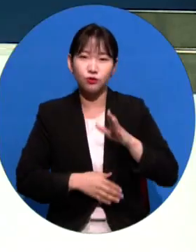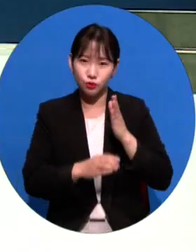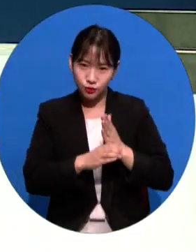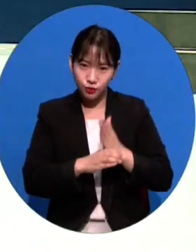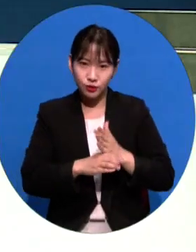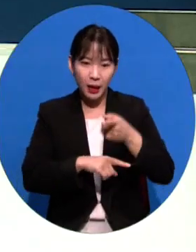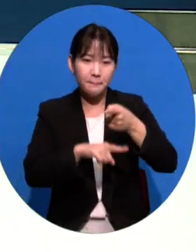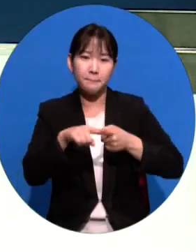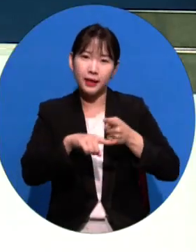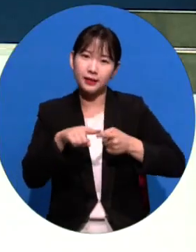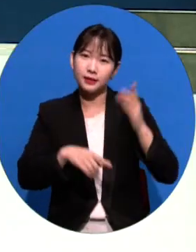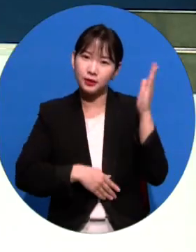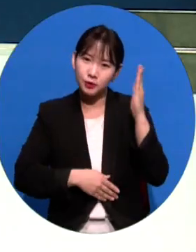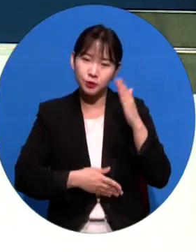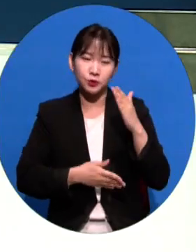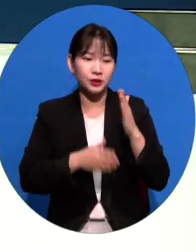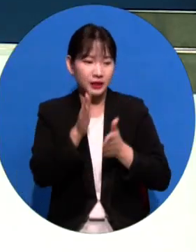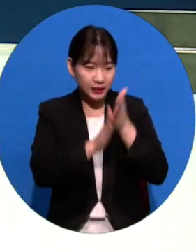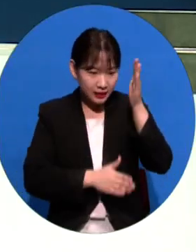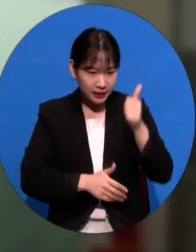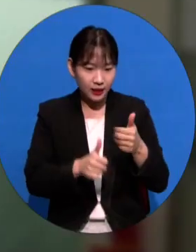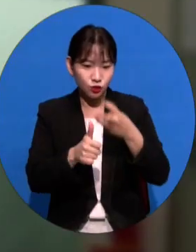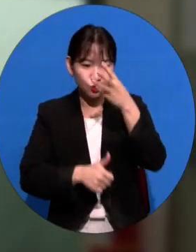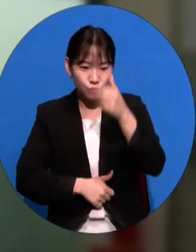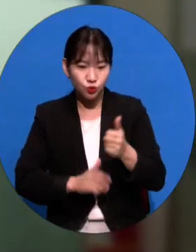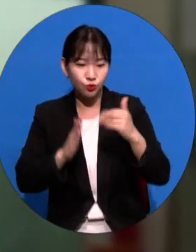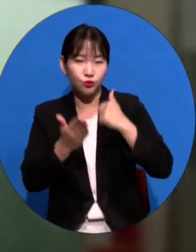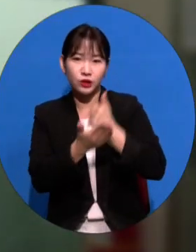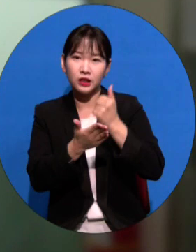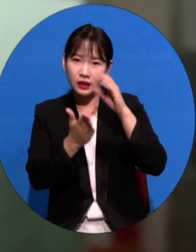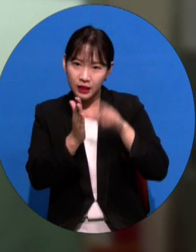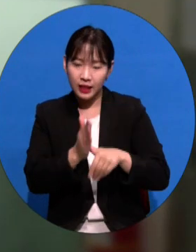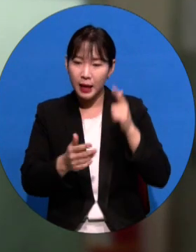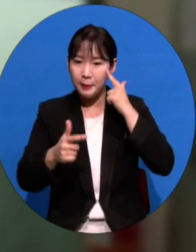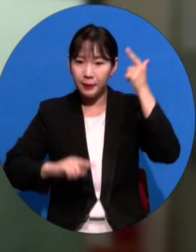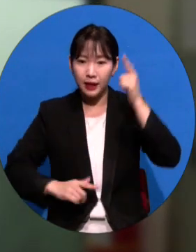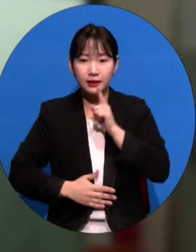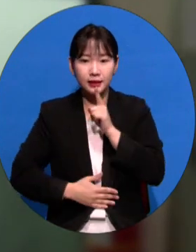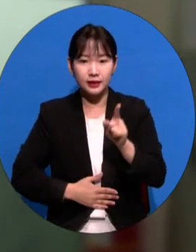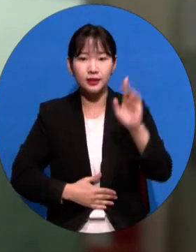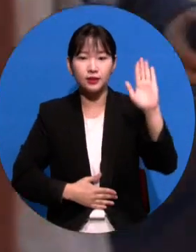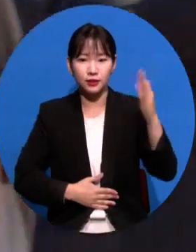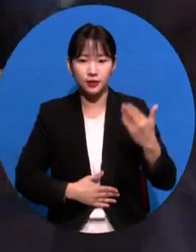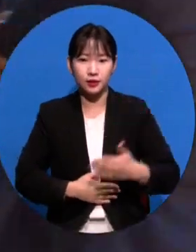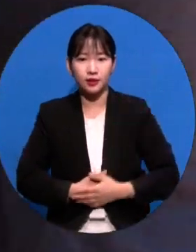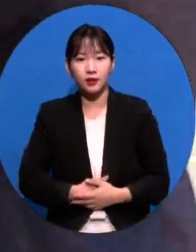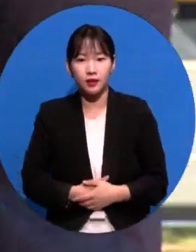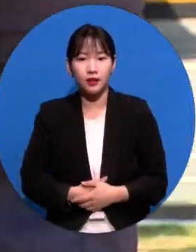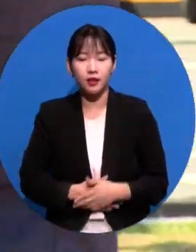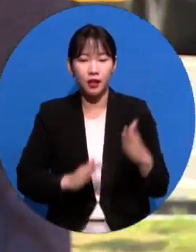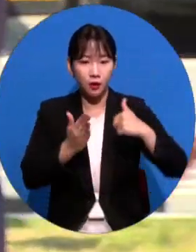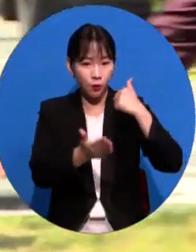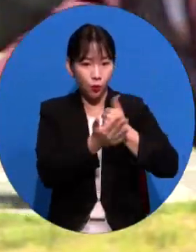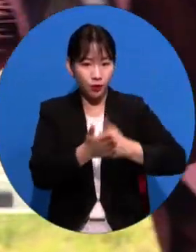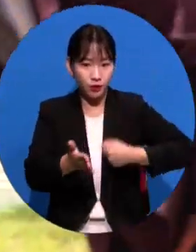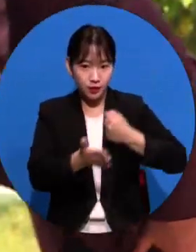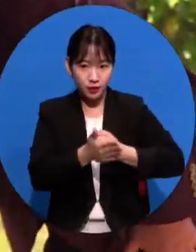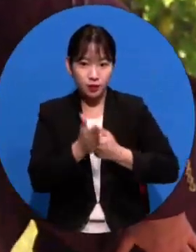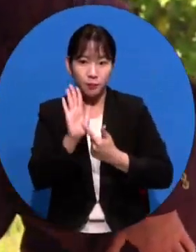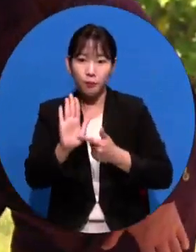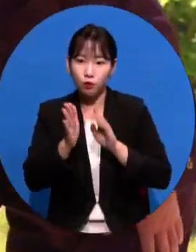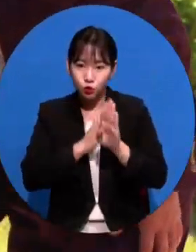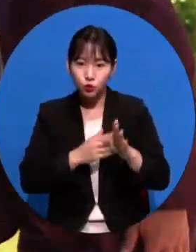절반 가까운 시장 군수 공천 과정에서 7 심의 신청 됐습니다 공천 확정 이후